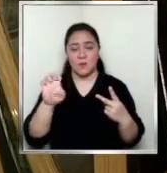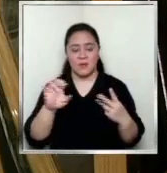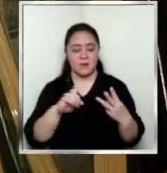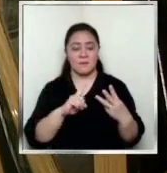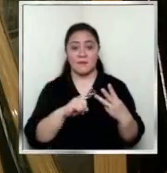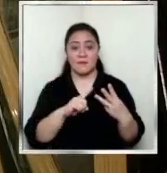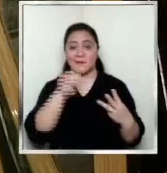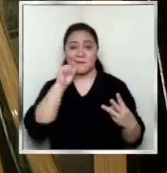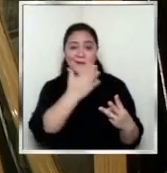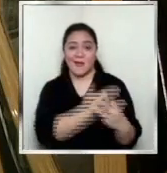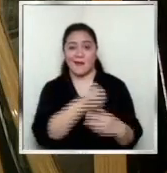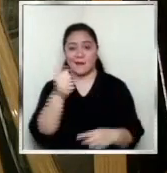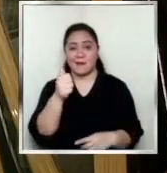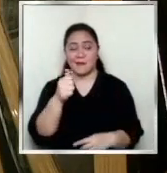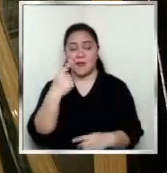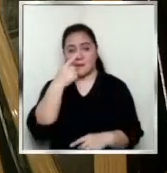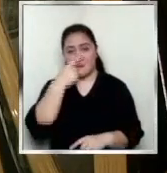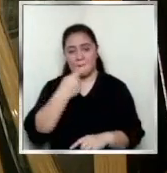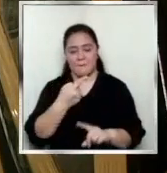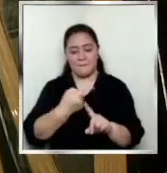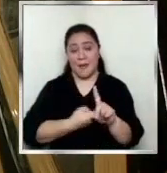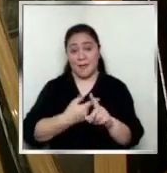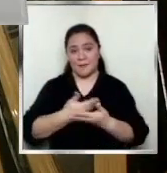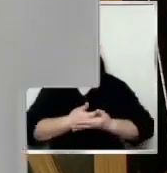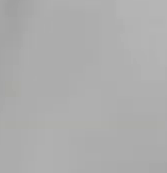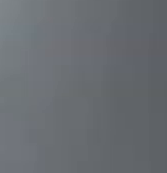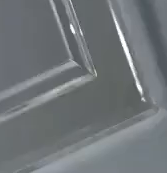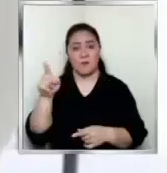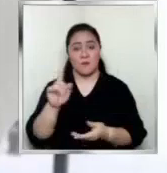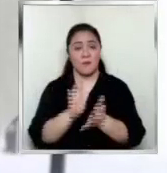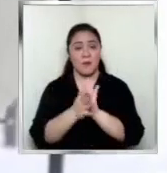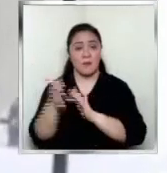kanilang dinanas na bangungot at torture sa sakit sa aking chika.